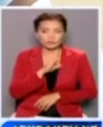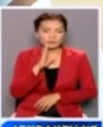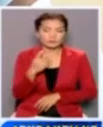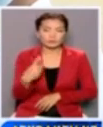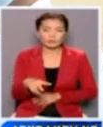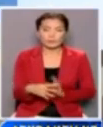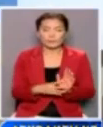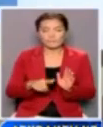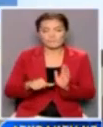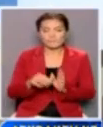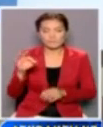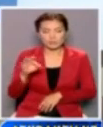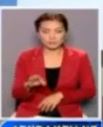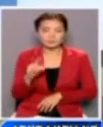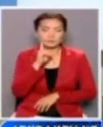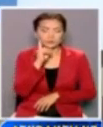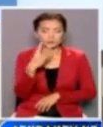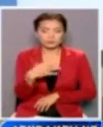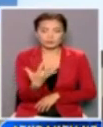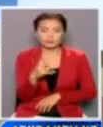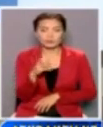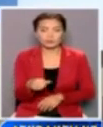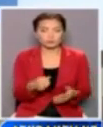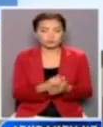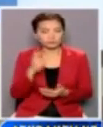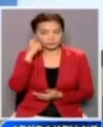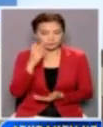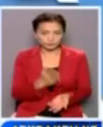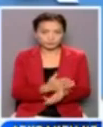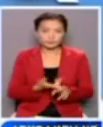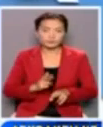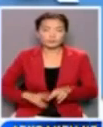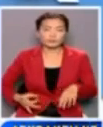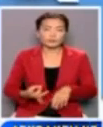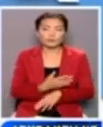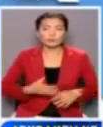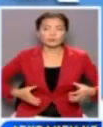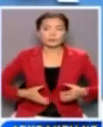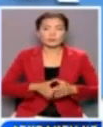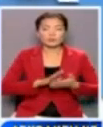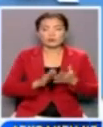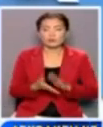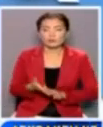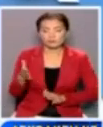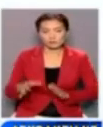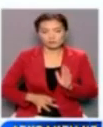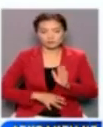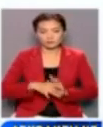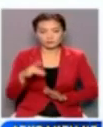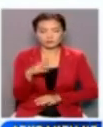женщины, 29,6% молодежь в возрасте до 35 лет. Из первичных партийных организаций было